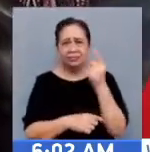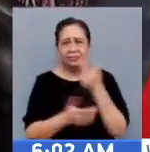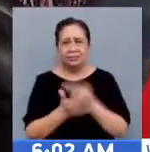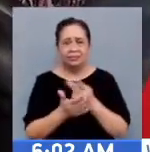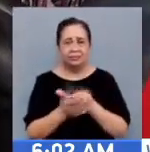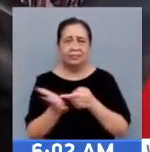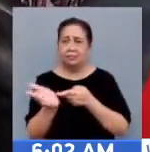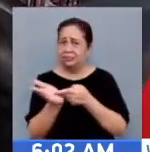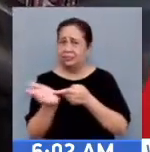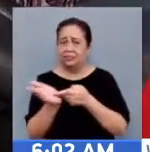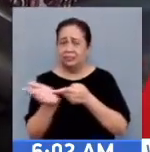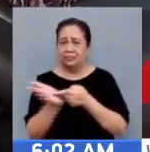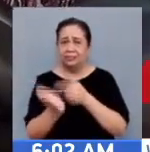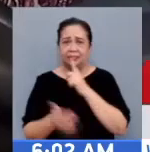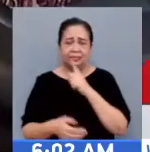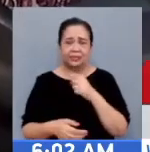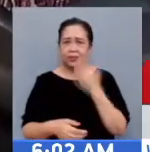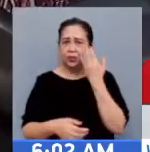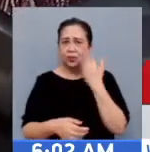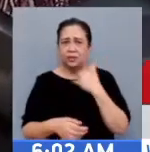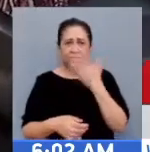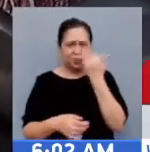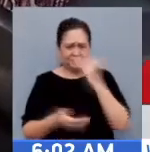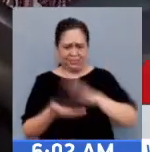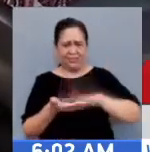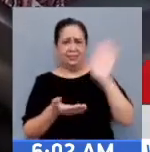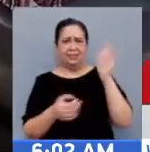talaga sa taas ng krudo.